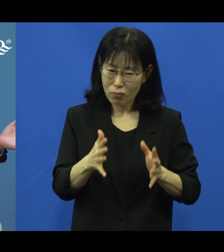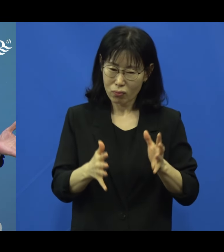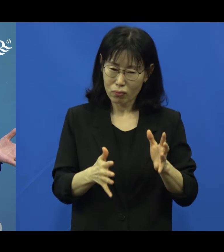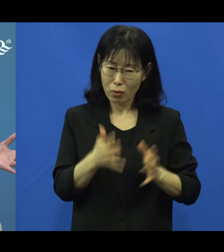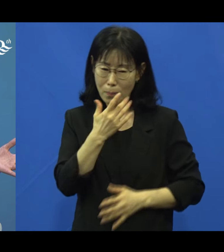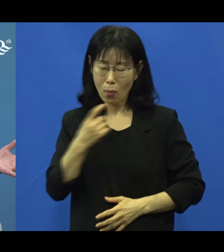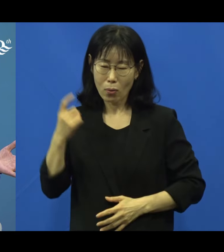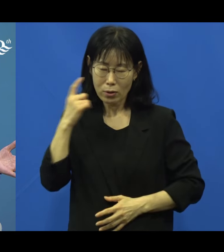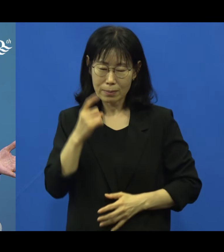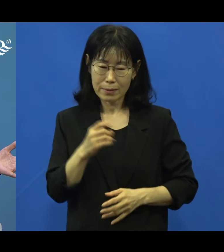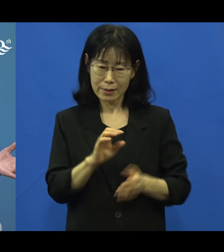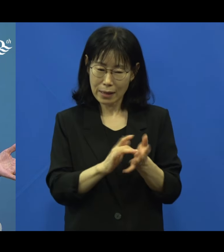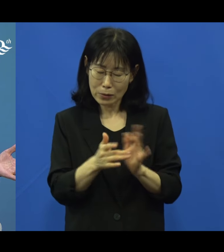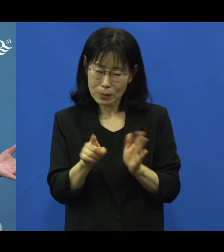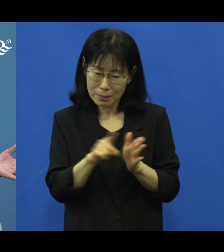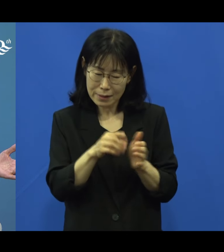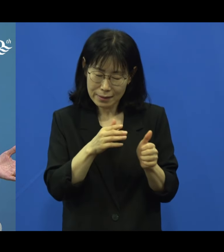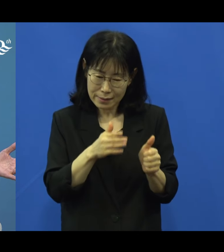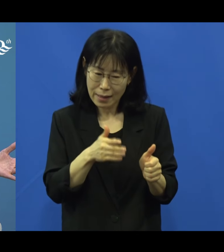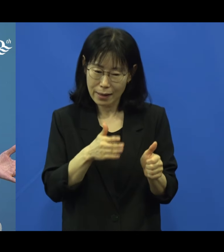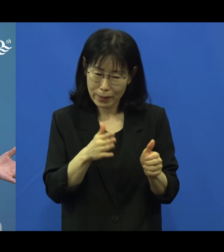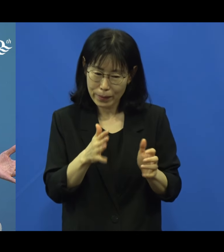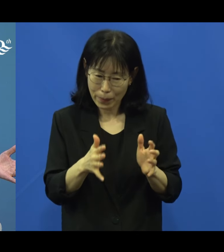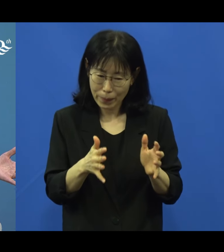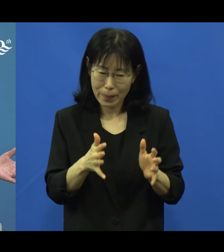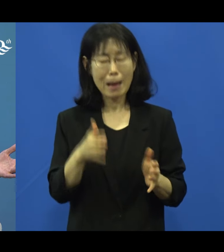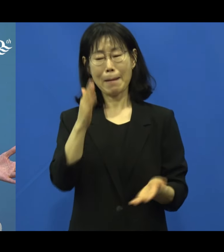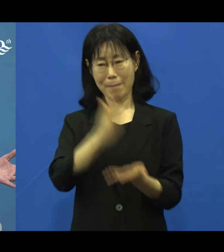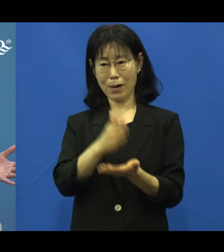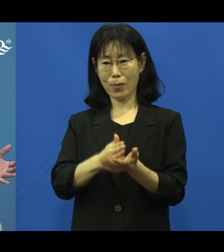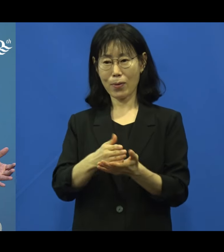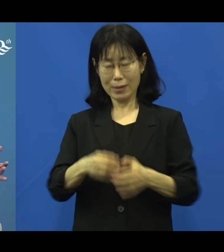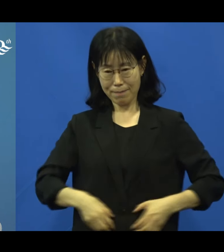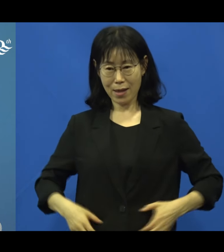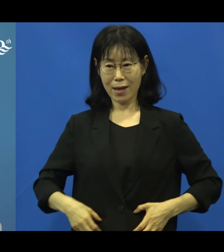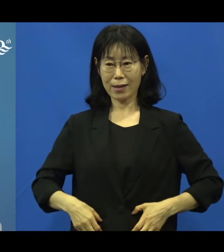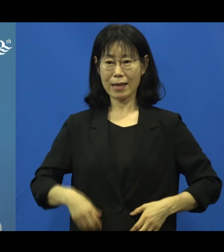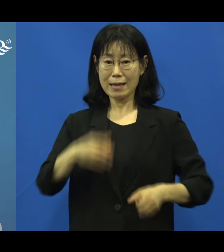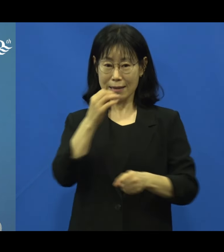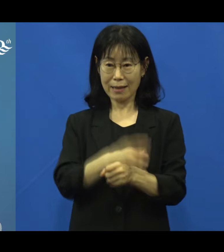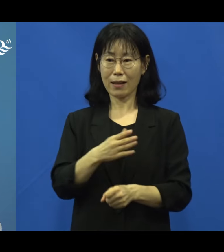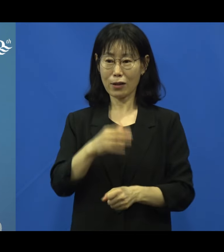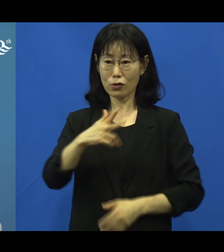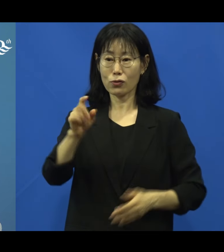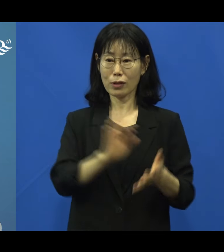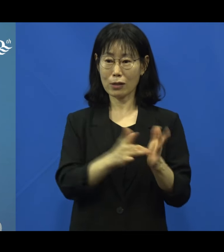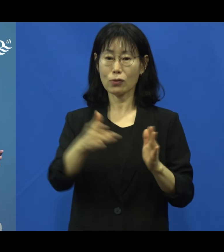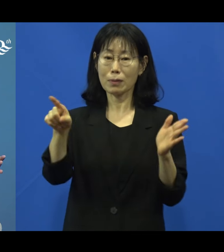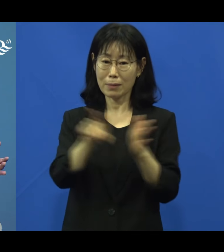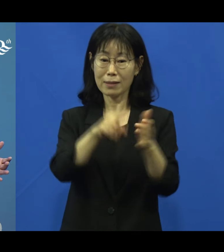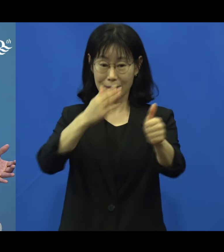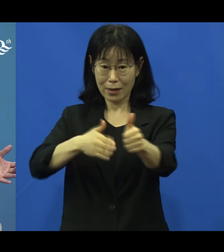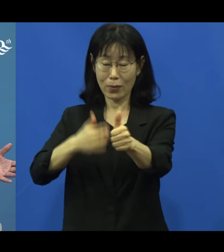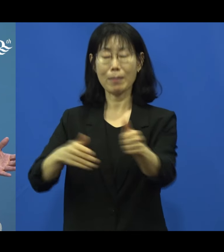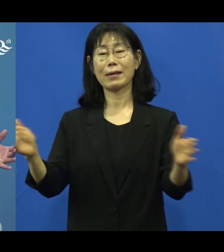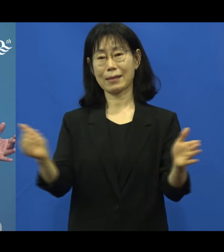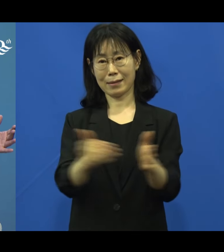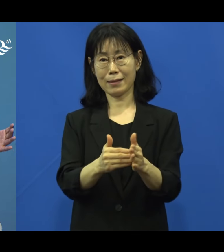많이 하려고 하지 마시고 예수 믿으세요. 주 예수를 믿어라. 그리하면 너와 내 집이 구원을